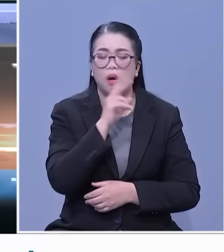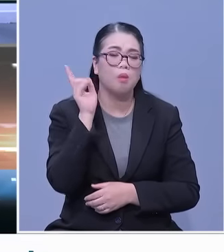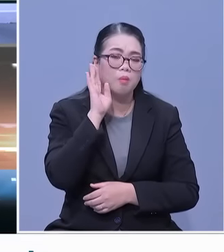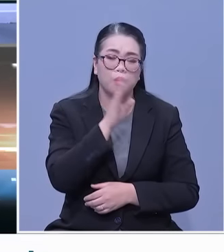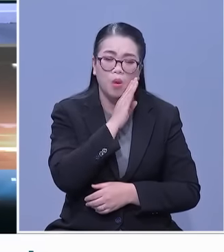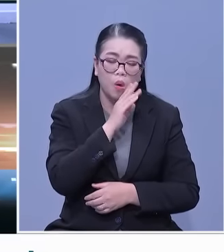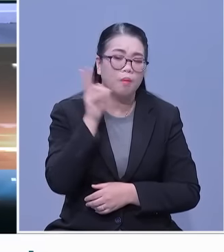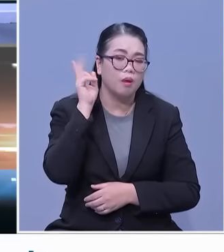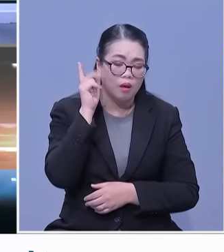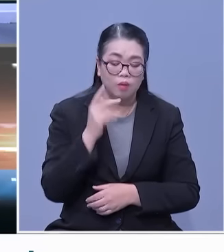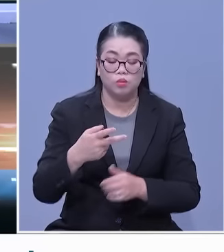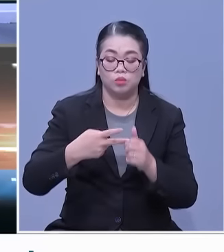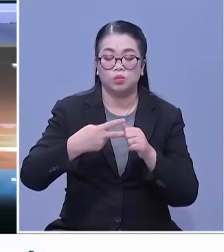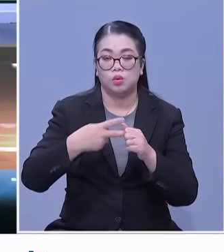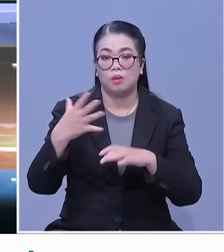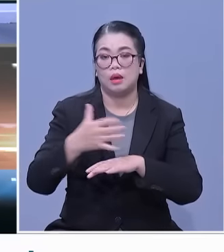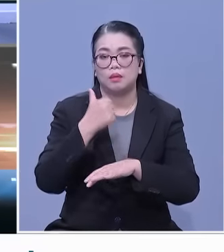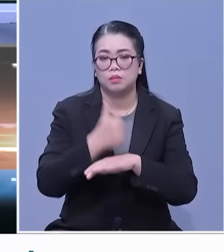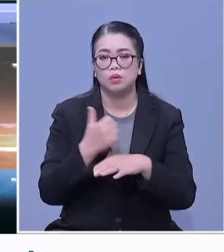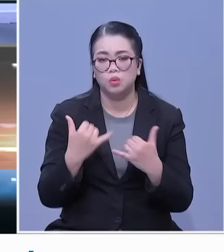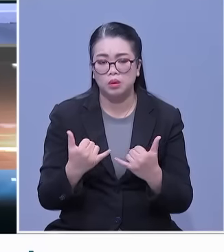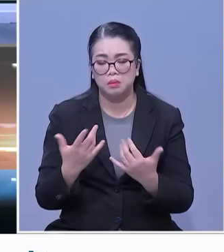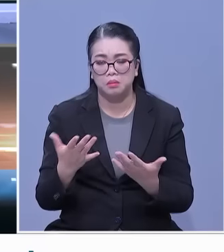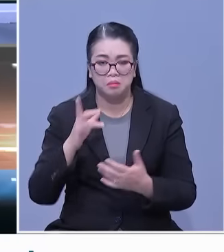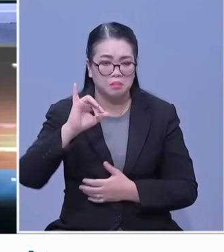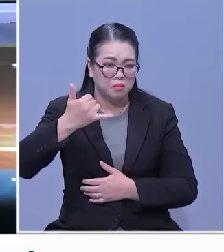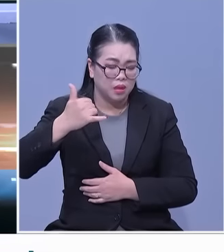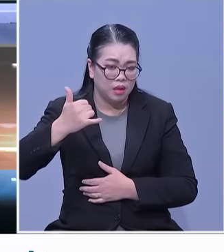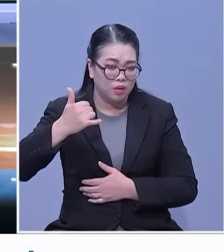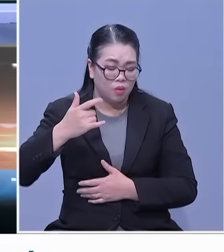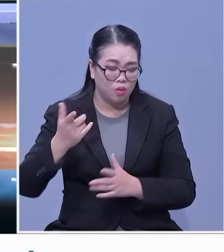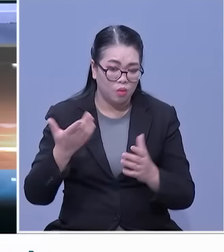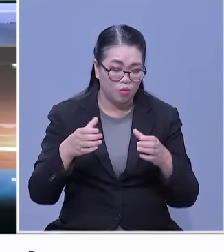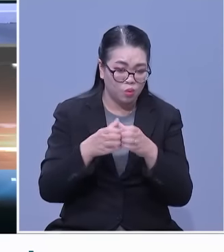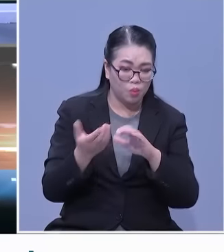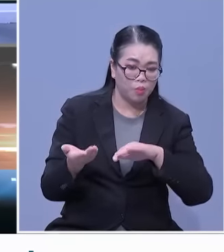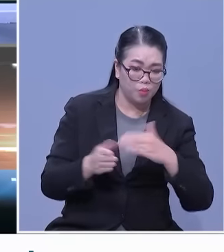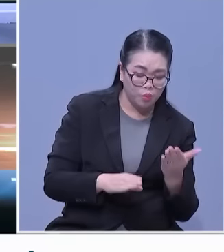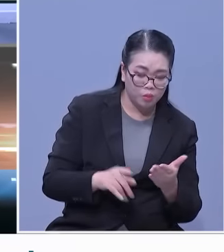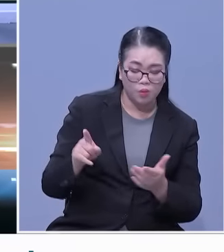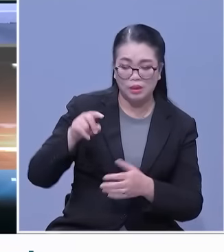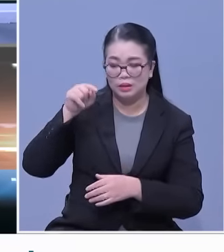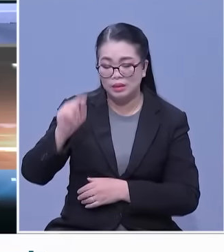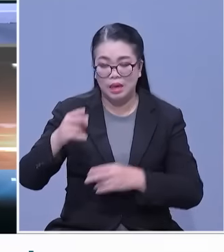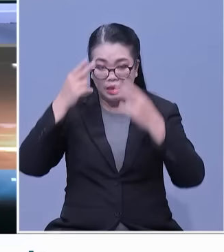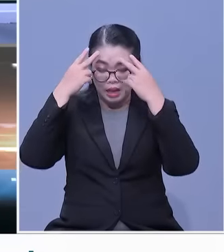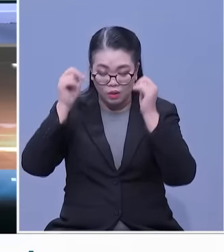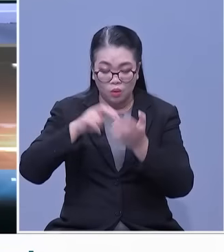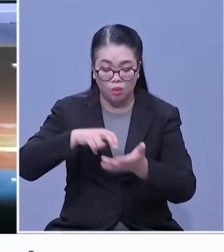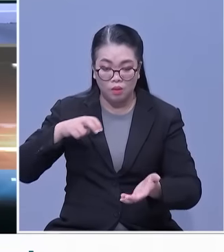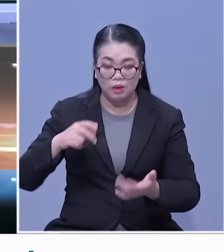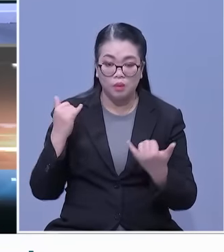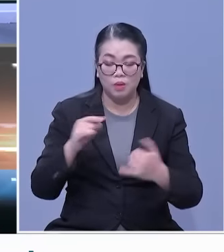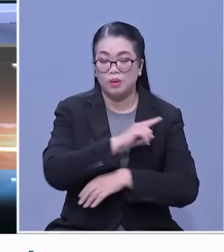เรื่องของสภาวะทางการเมืองตอนเนี้ยที่มันมีความไม่แน่นอนอ่ะค่ะโดยเฉพาะคดีสำคัญที่จะเกิดขึ้นวันที่ 14